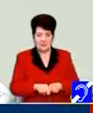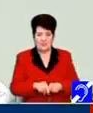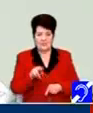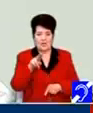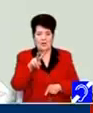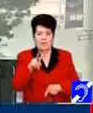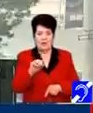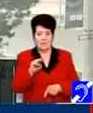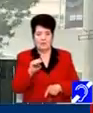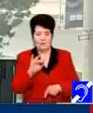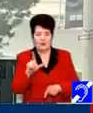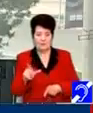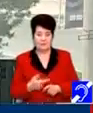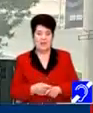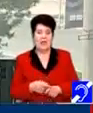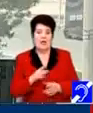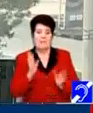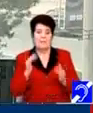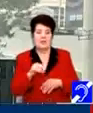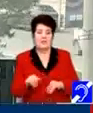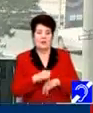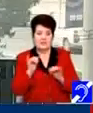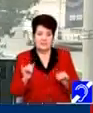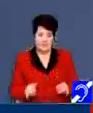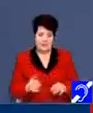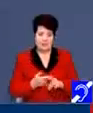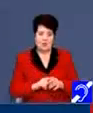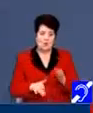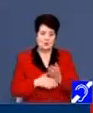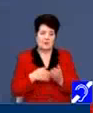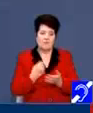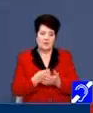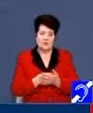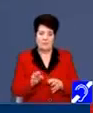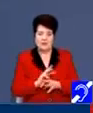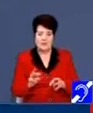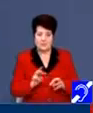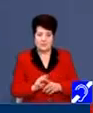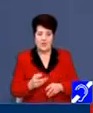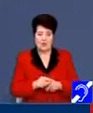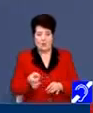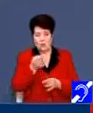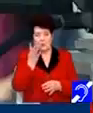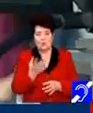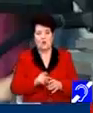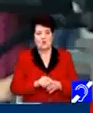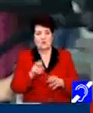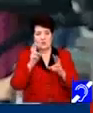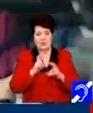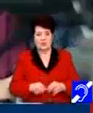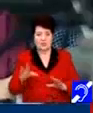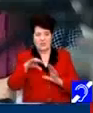să funcționeze în felul dat. AppFactory este platforma dezvoltată de DreamApps cu sprijinul financiar al Ministerului Educației, Culturii și Cercetării în